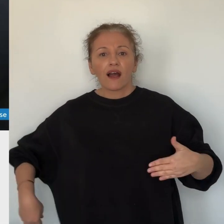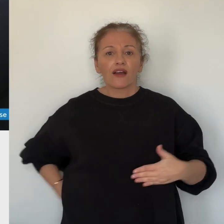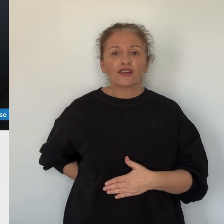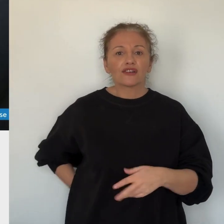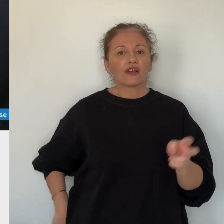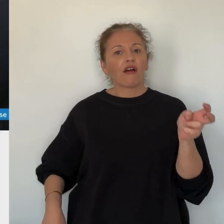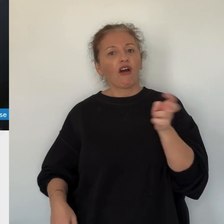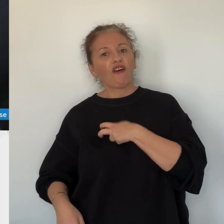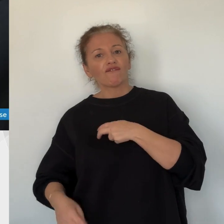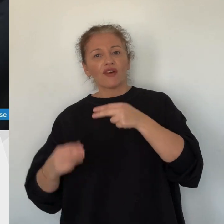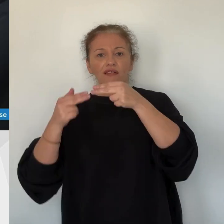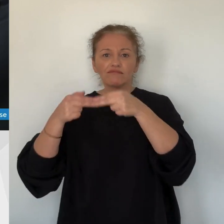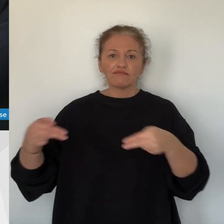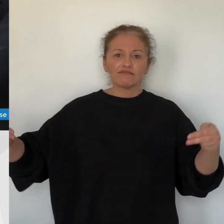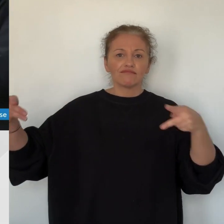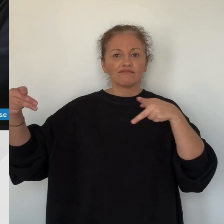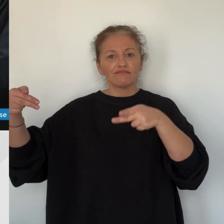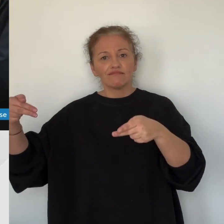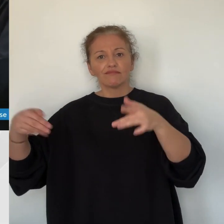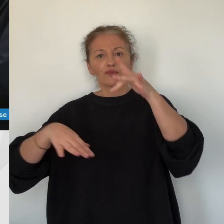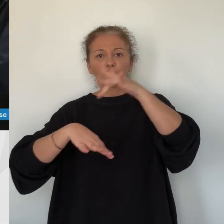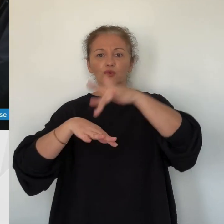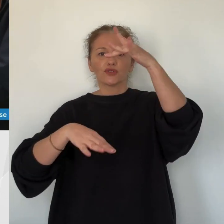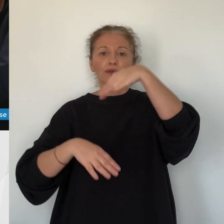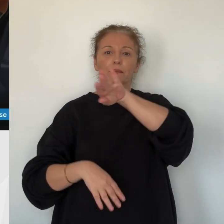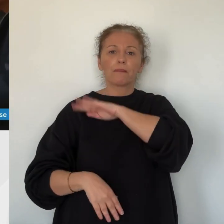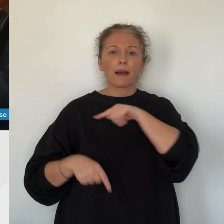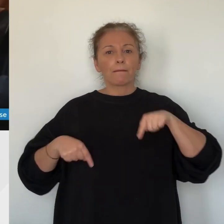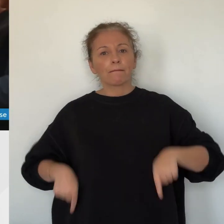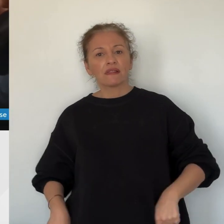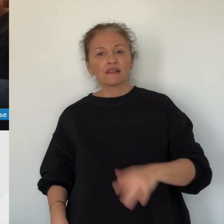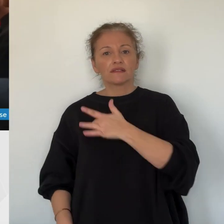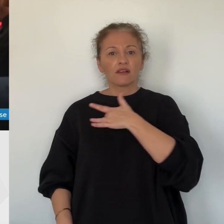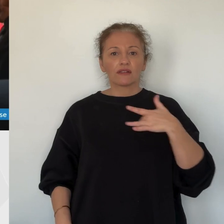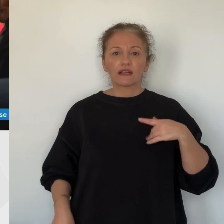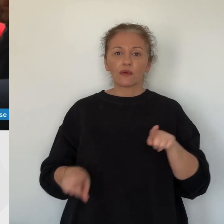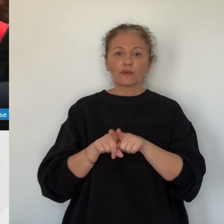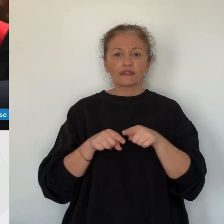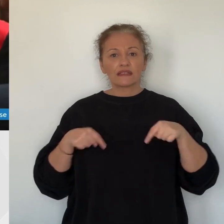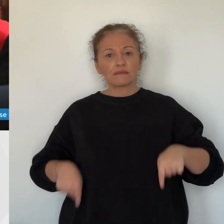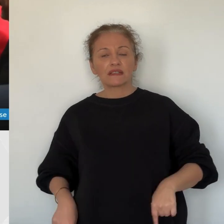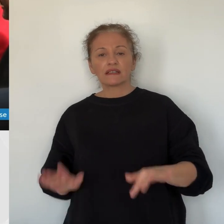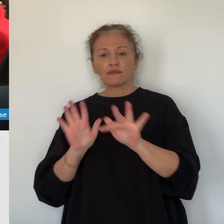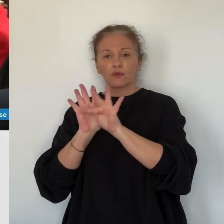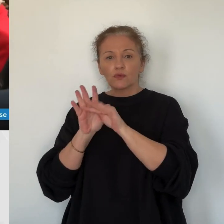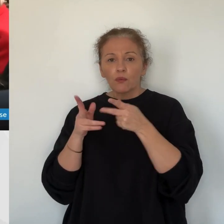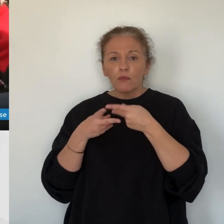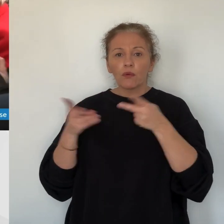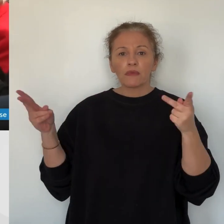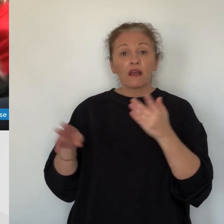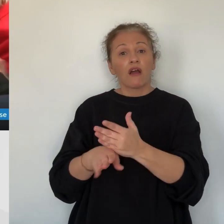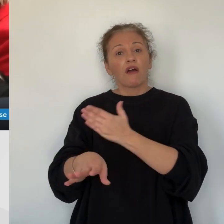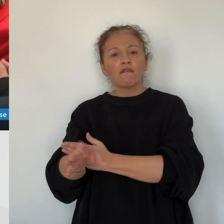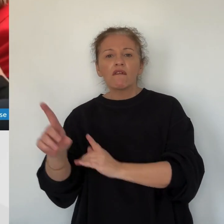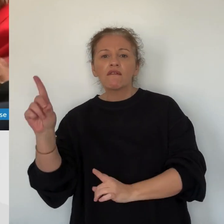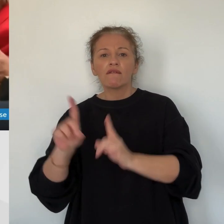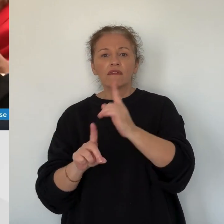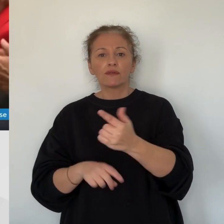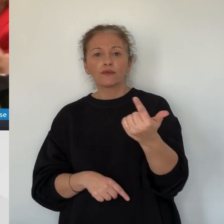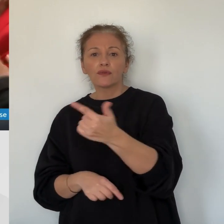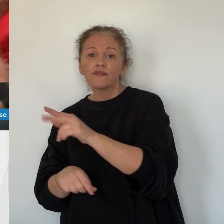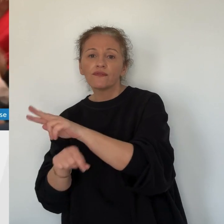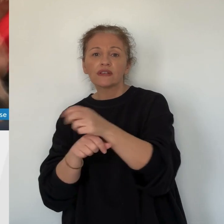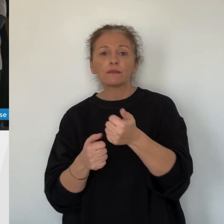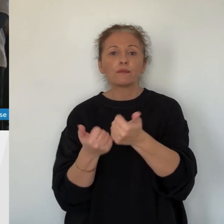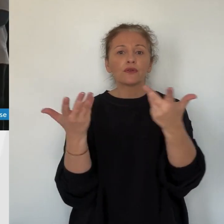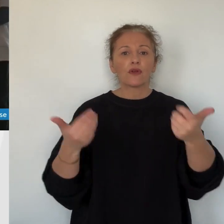2 ans après son ouverture, l'hôpital d'Ajaccio a enfin été inauguré par Catherine Vautrin, ministre de la Santé, et Laurent Marcangeli, ministre de la Fonction publique. Les 2